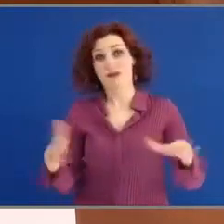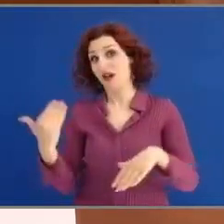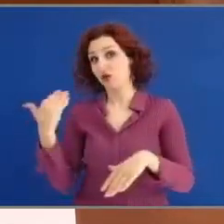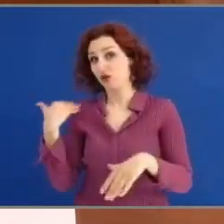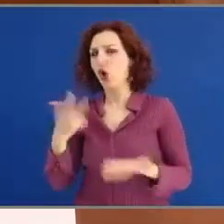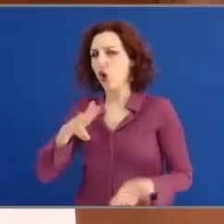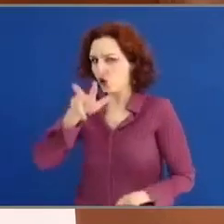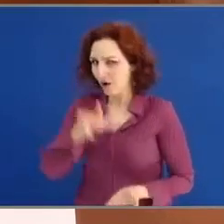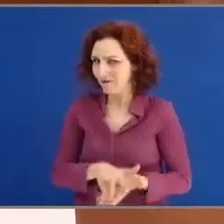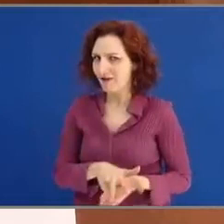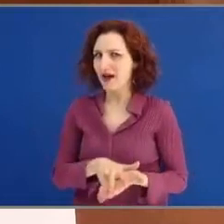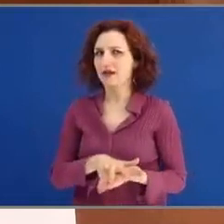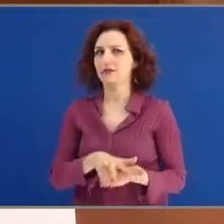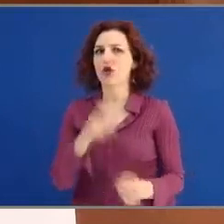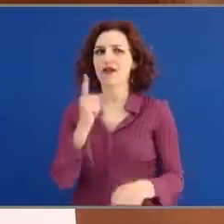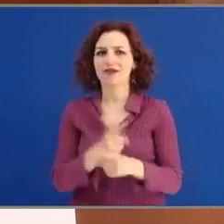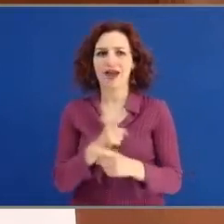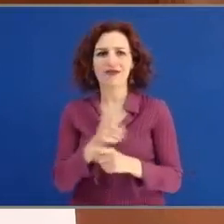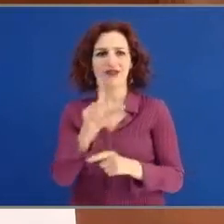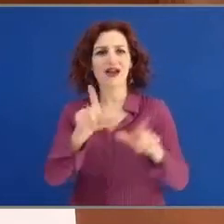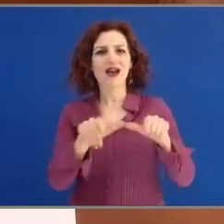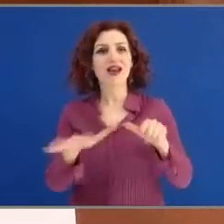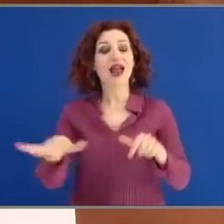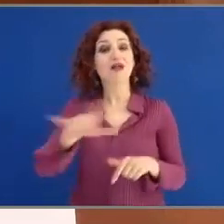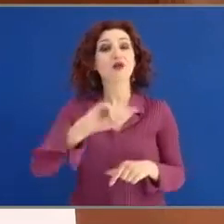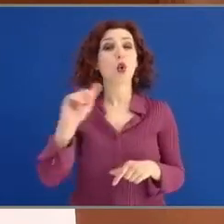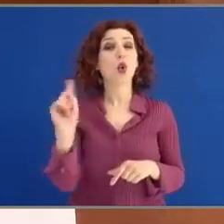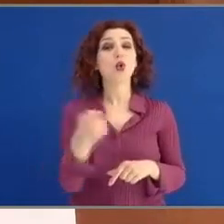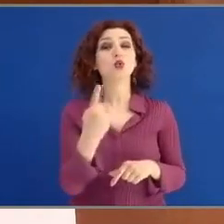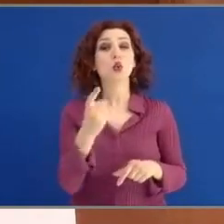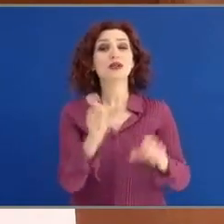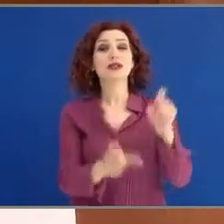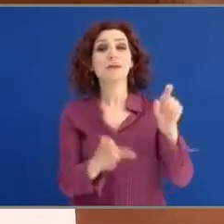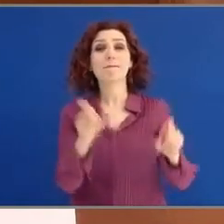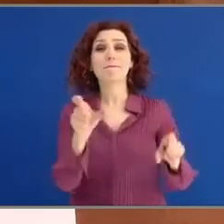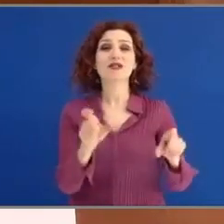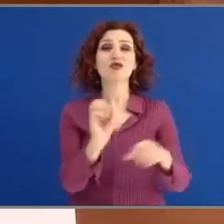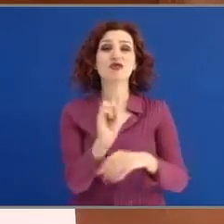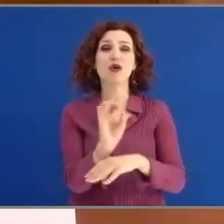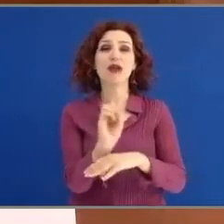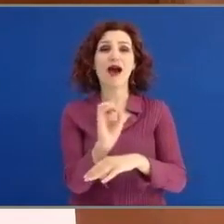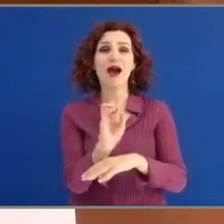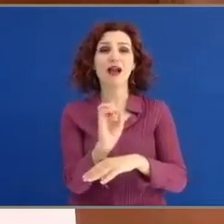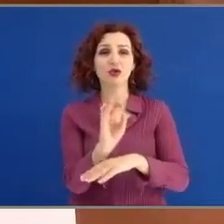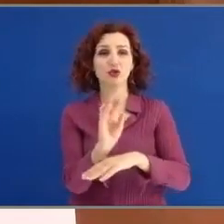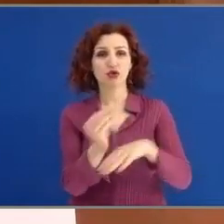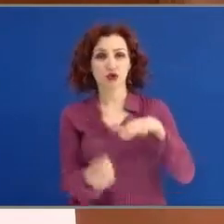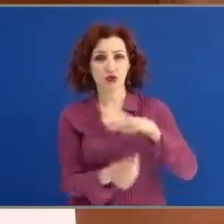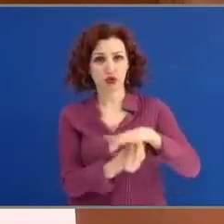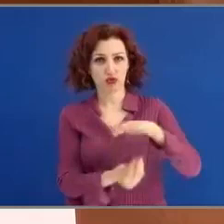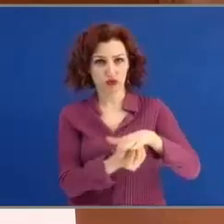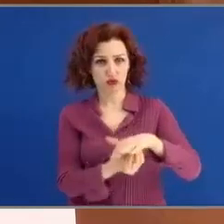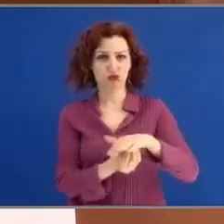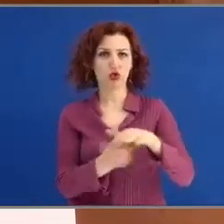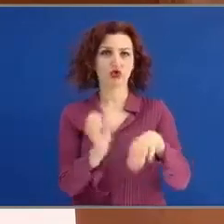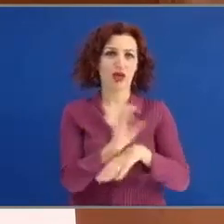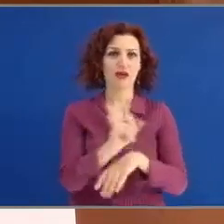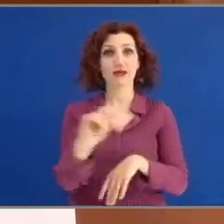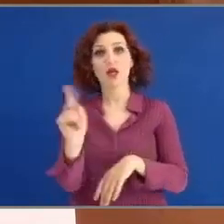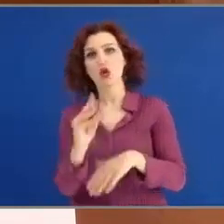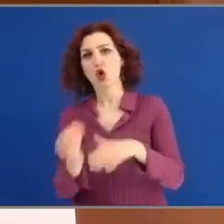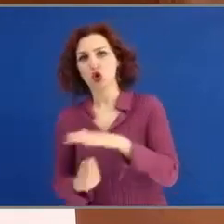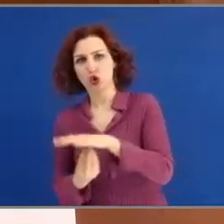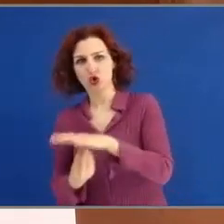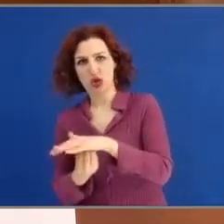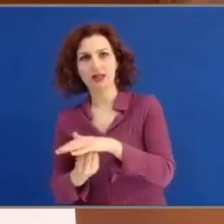faremo i test sierologici a tutto il personale docente e non docente della scuola da fine agosto per arrivare all'apertura